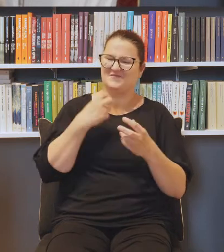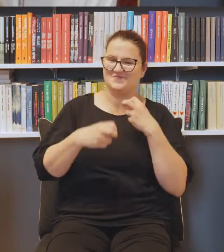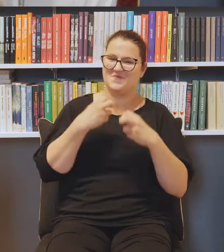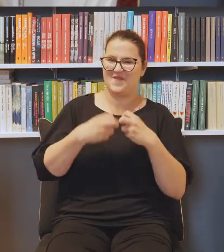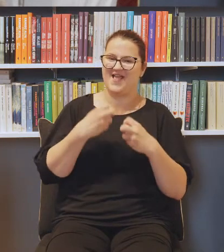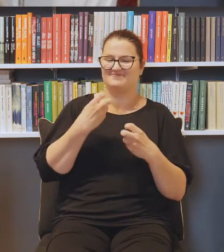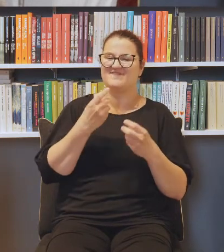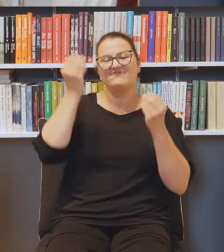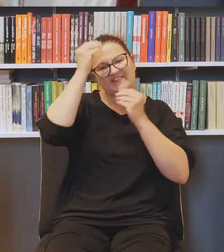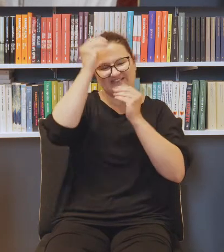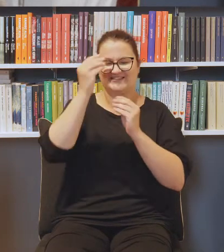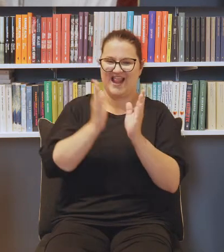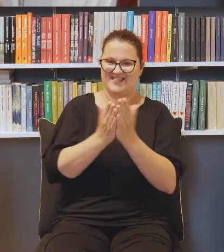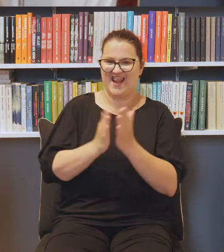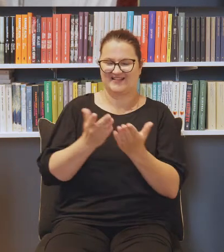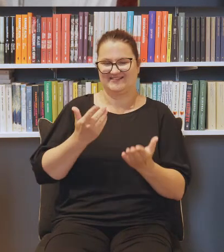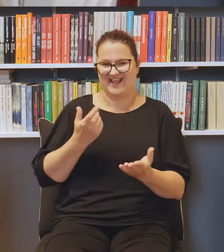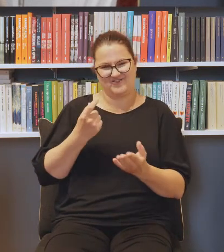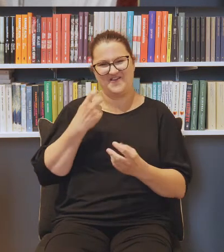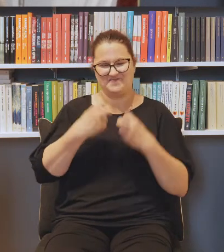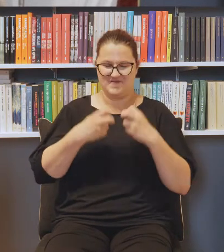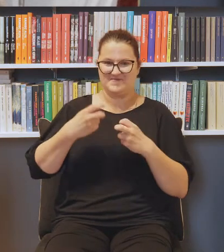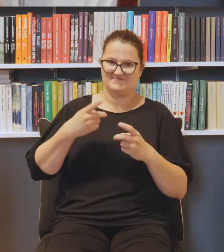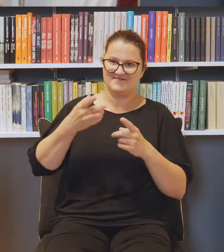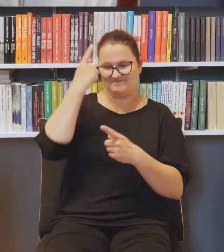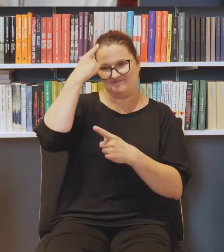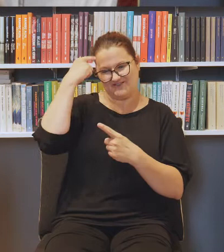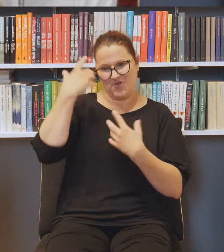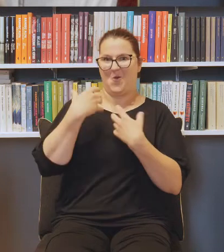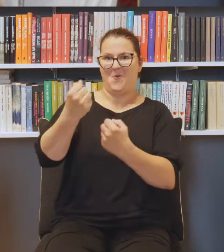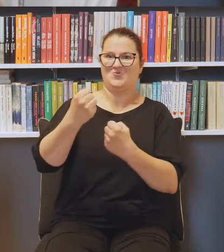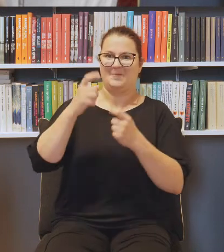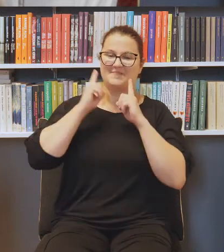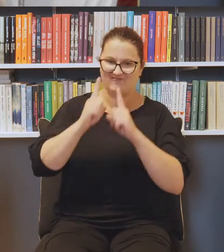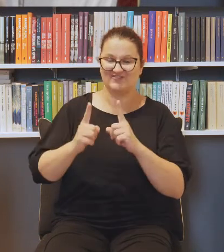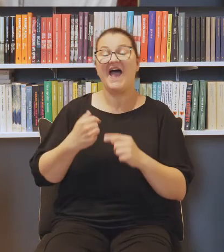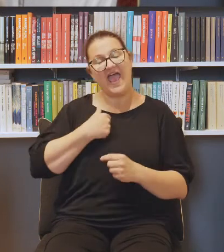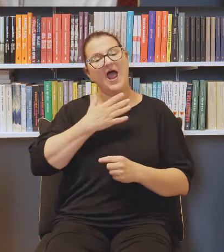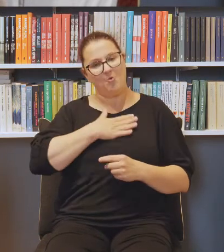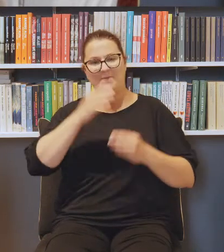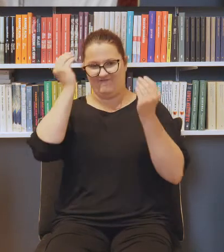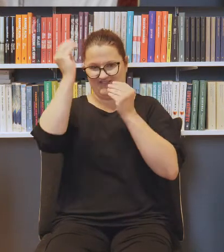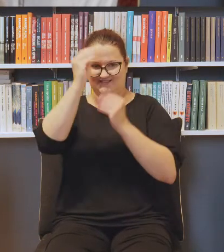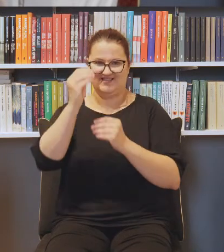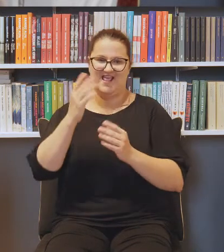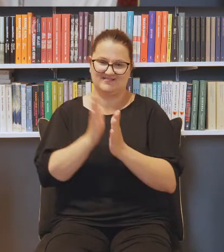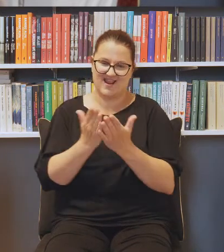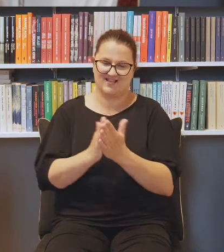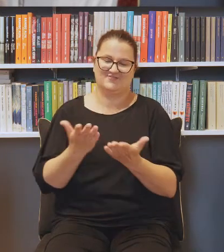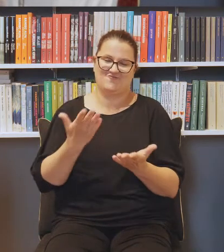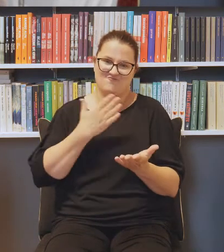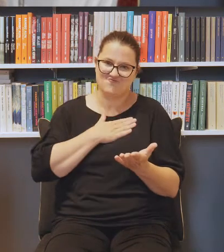problemy związane z fikcją literacką, z tym, czy coś jest prawdziwe, czy nie. Ja jestem raczej, ja lubię fikcję literacką i